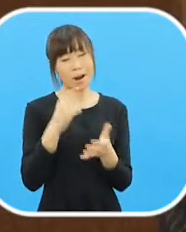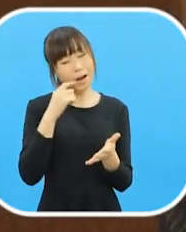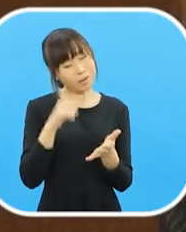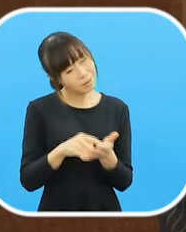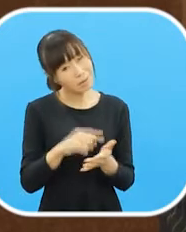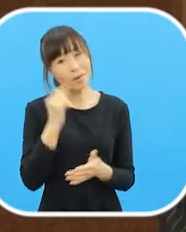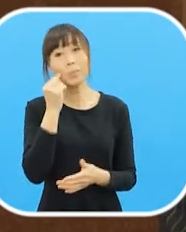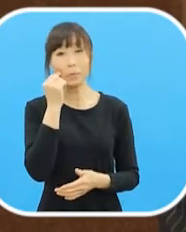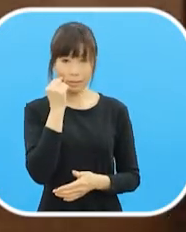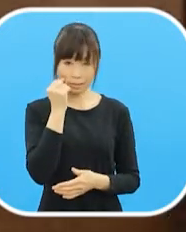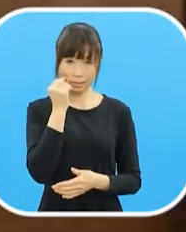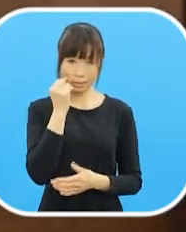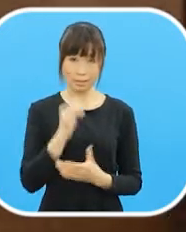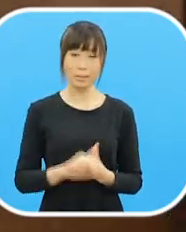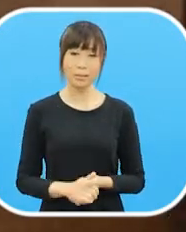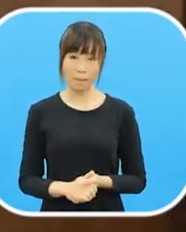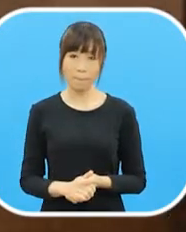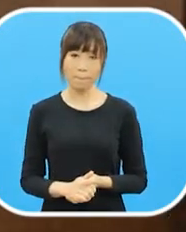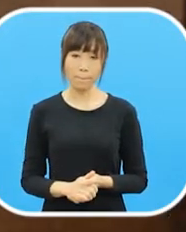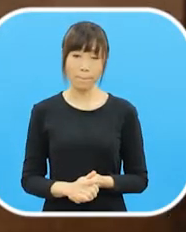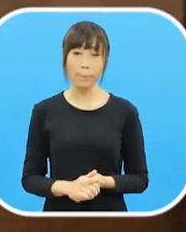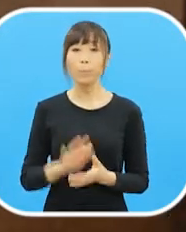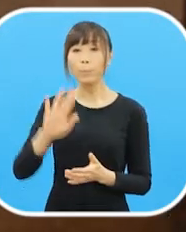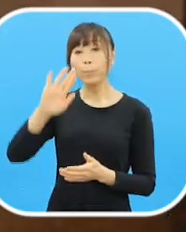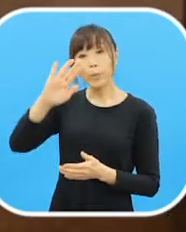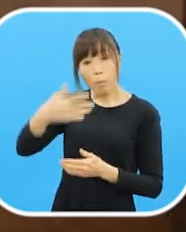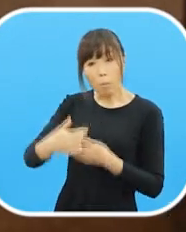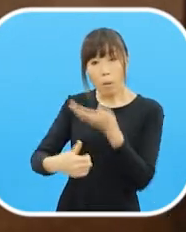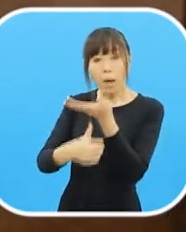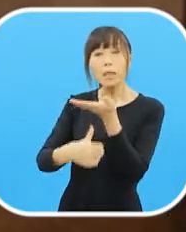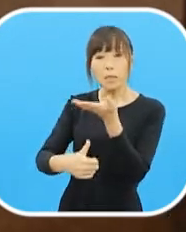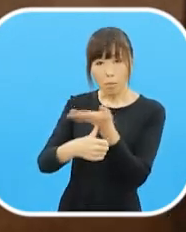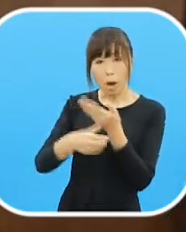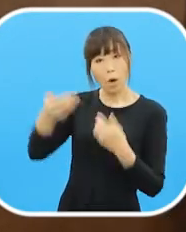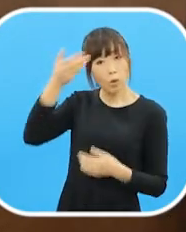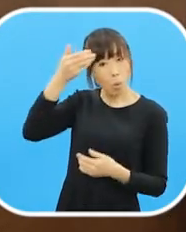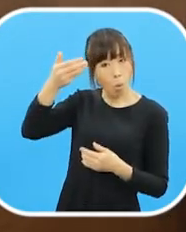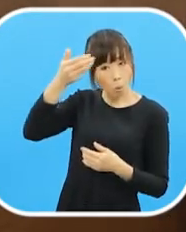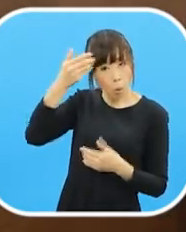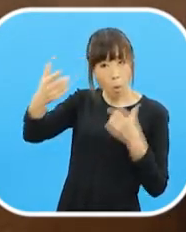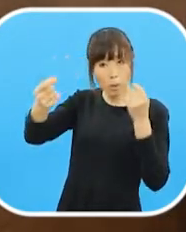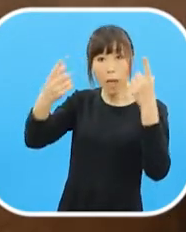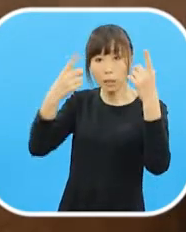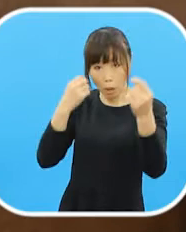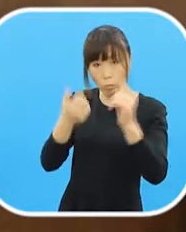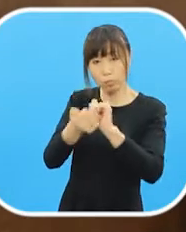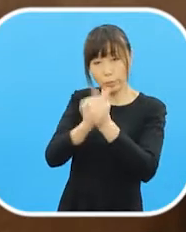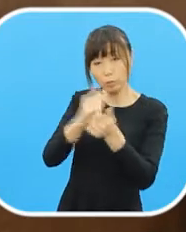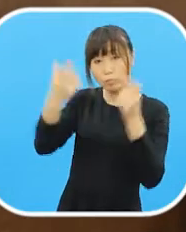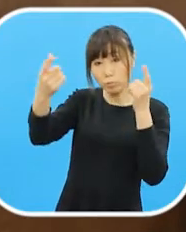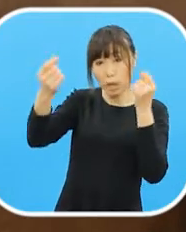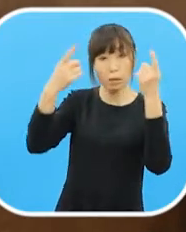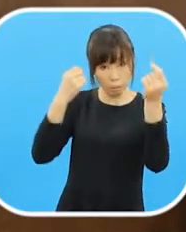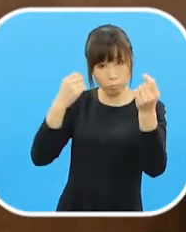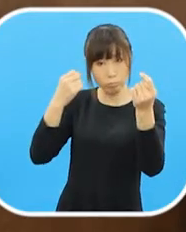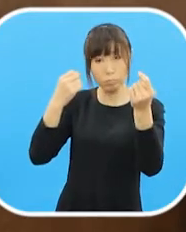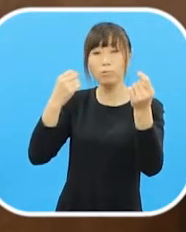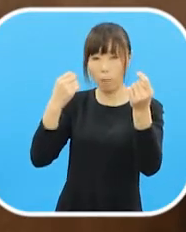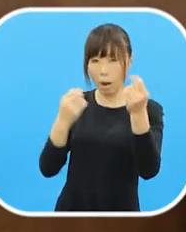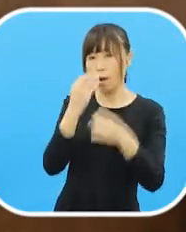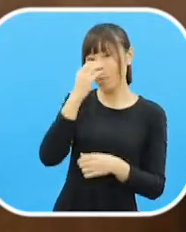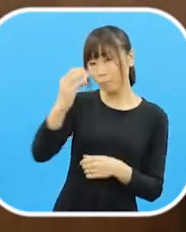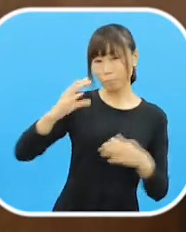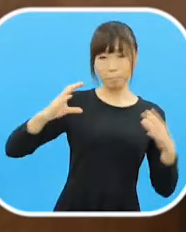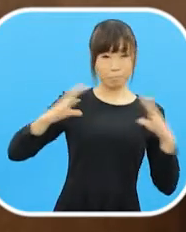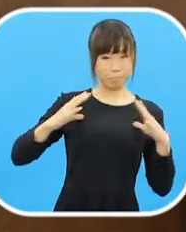簡単にいきませんけども、ま ああとほら、まあ、秋田の場合教養大とか美大とか、うんうん、非常に外に対して誇れる